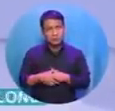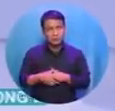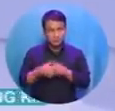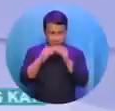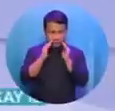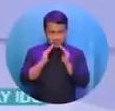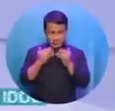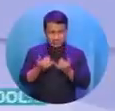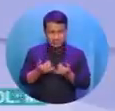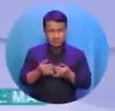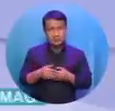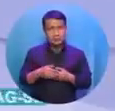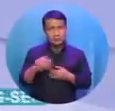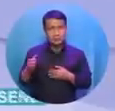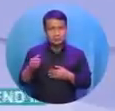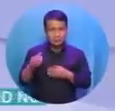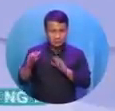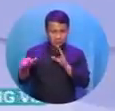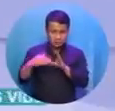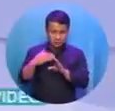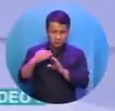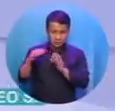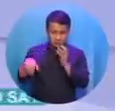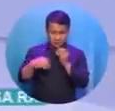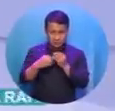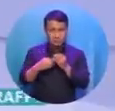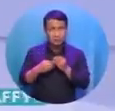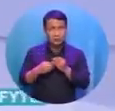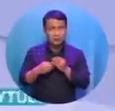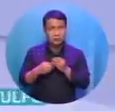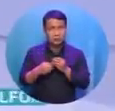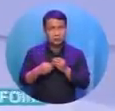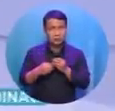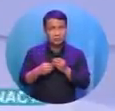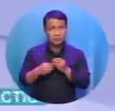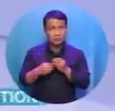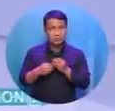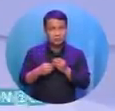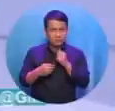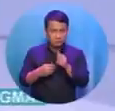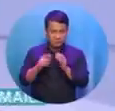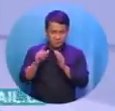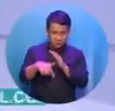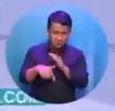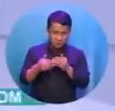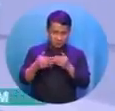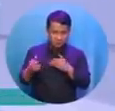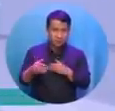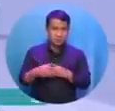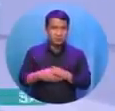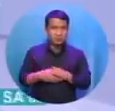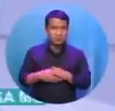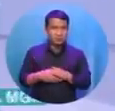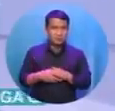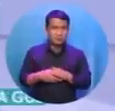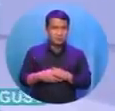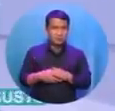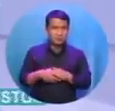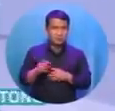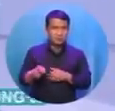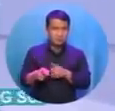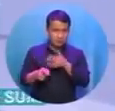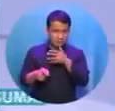Nakakalungkot. Dahil nung pinadala po yan, kita nyo naman naghihingalo. And then later on, nalagutan na ng hinao, namatay na yung